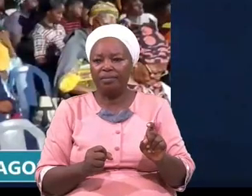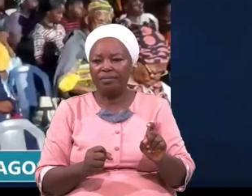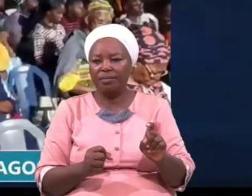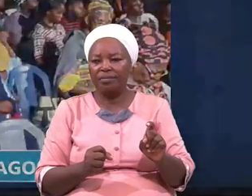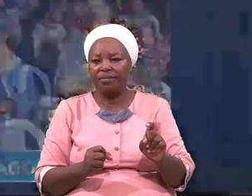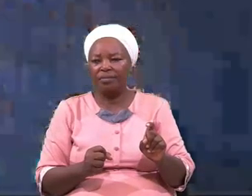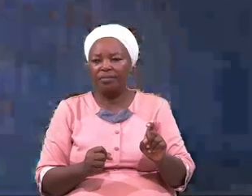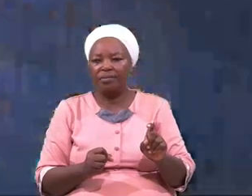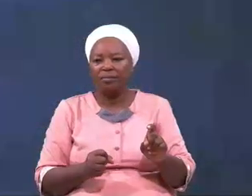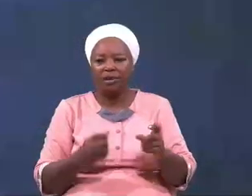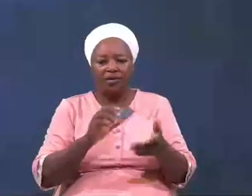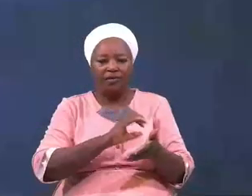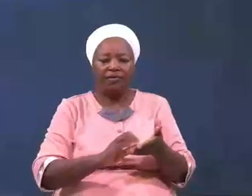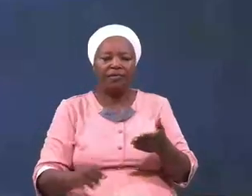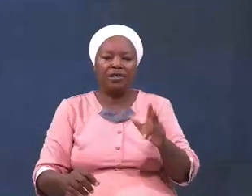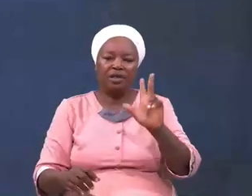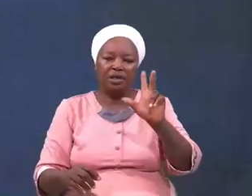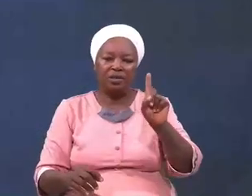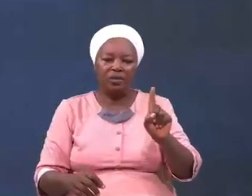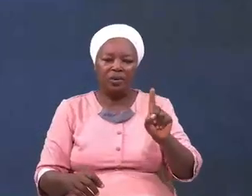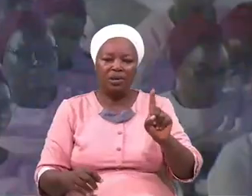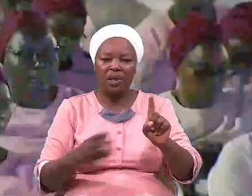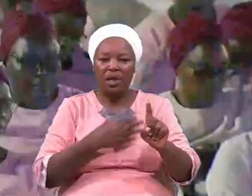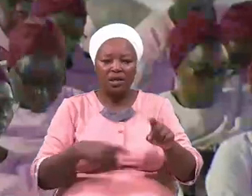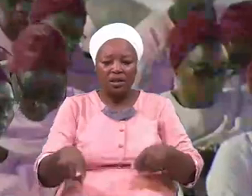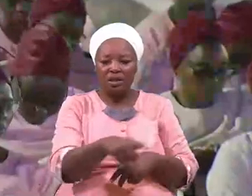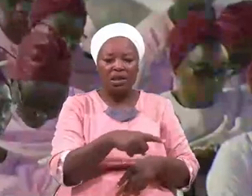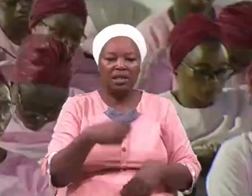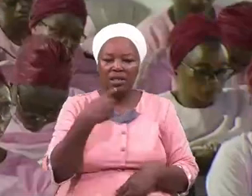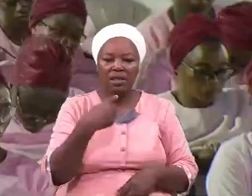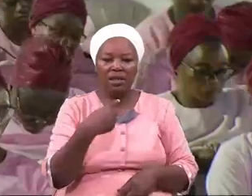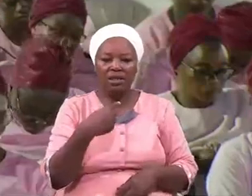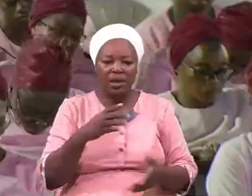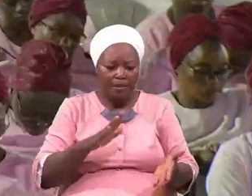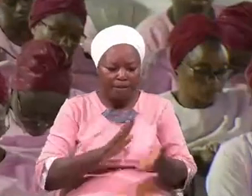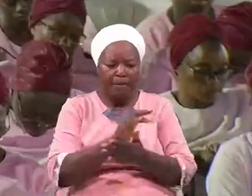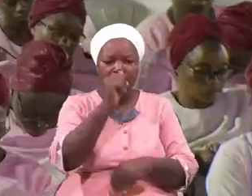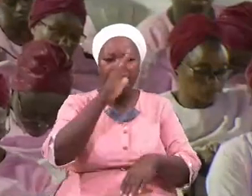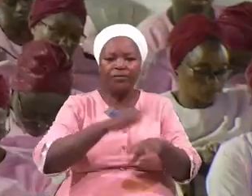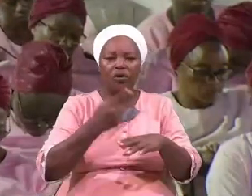sauvé ?» 31.